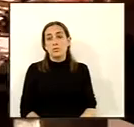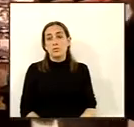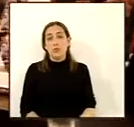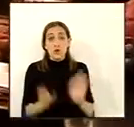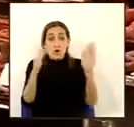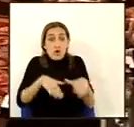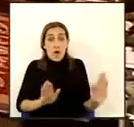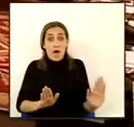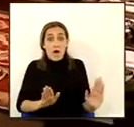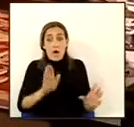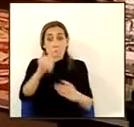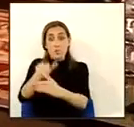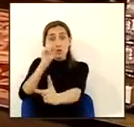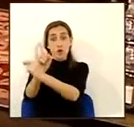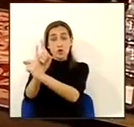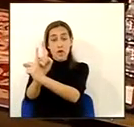No n'hi ha. Vots en contra?